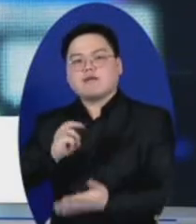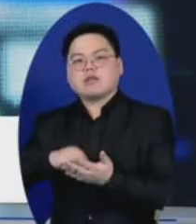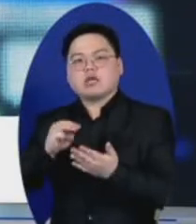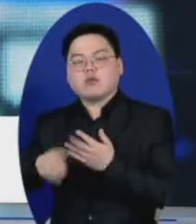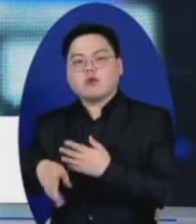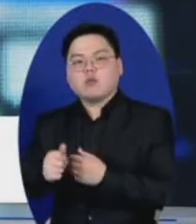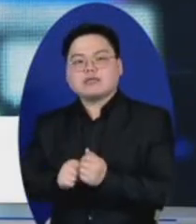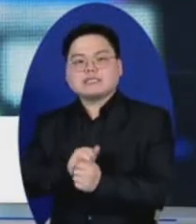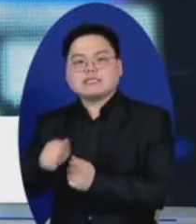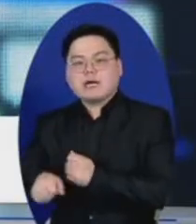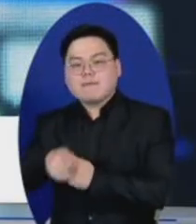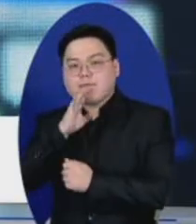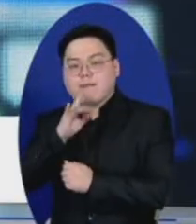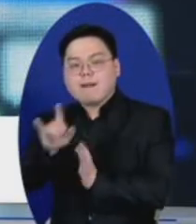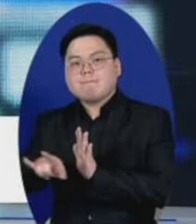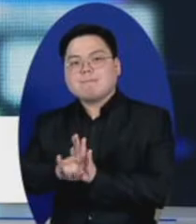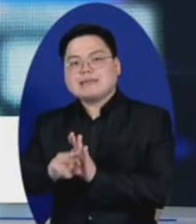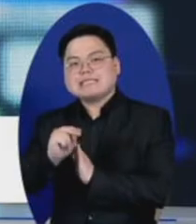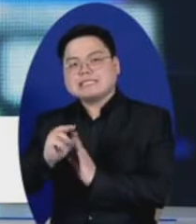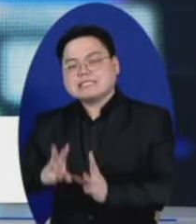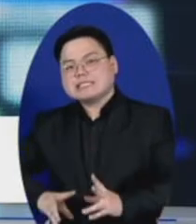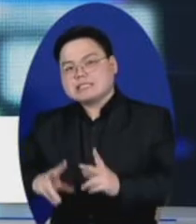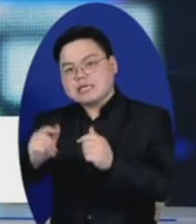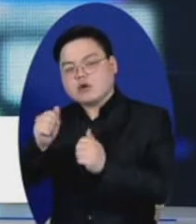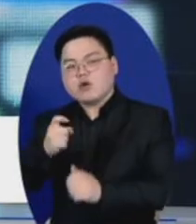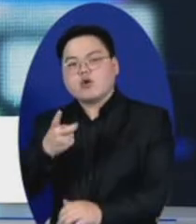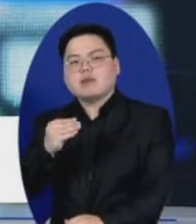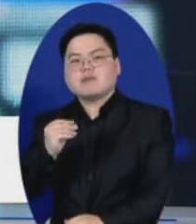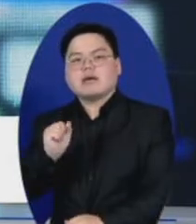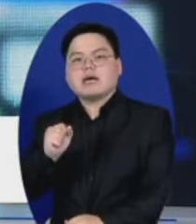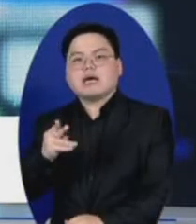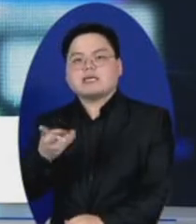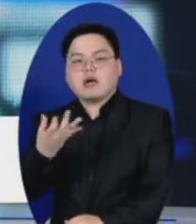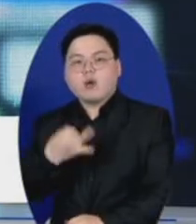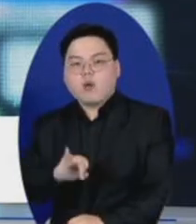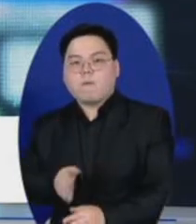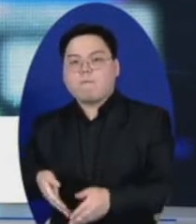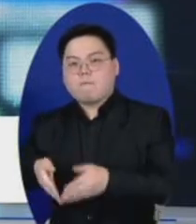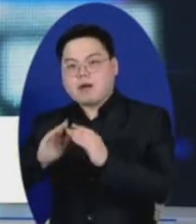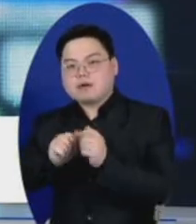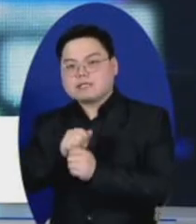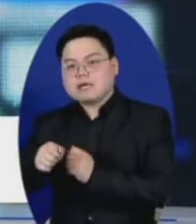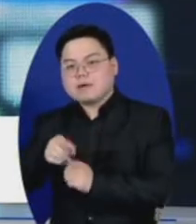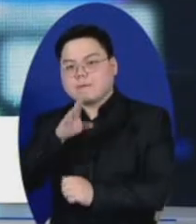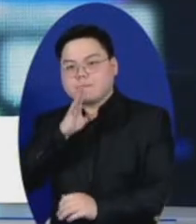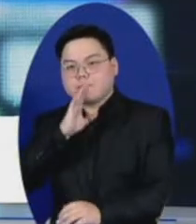зарцуулна. За энэ мөнгө малын чанарыг сайжруулах хөдөлмжийн аж ахуй байгуулах зэрэгт зарцуулагдах юм аа.